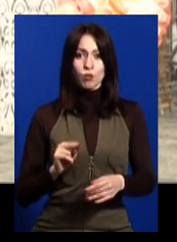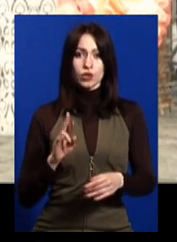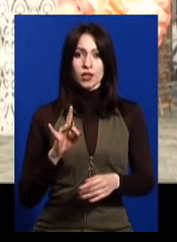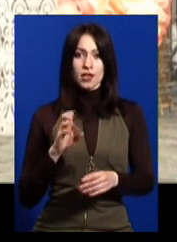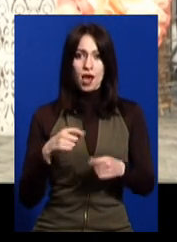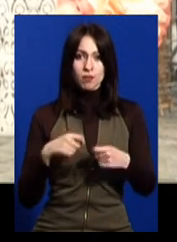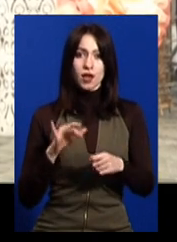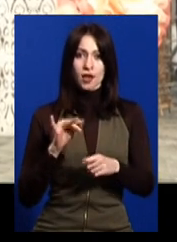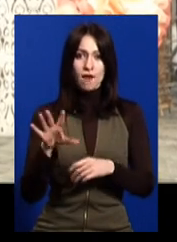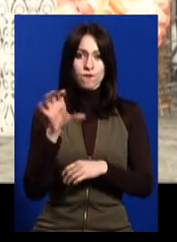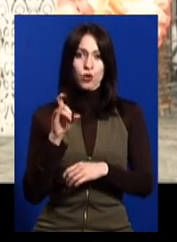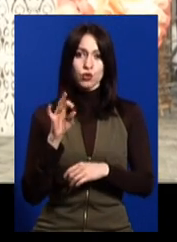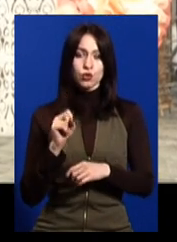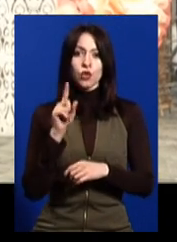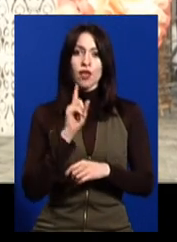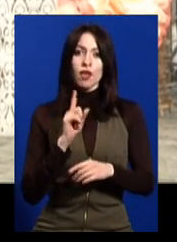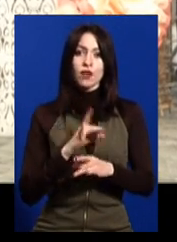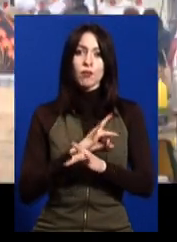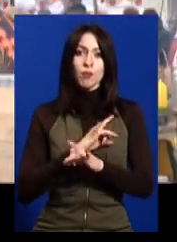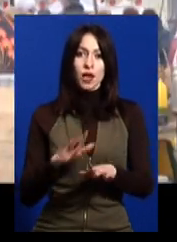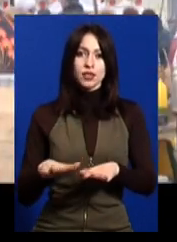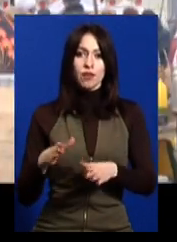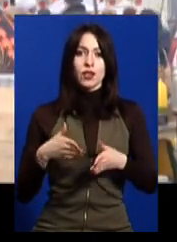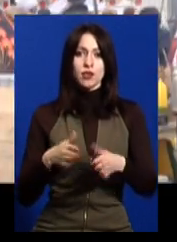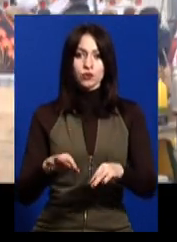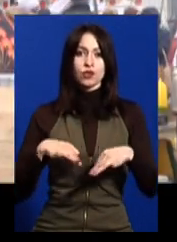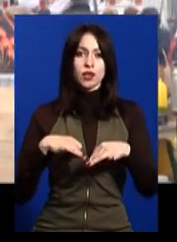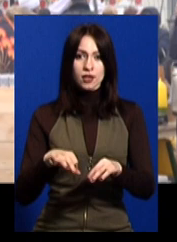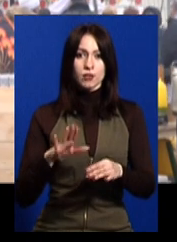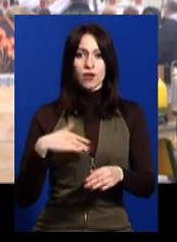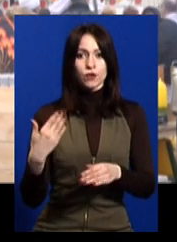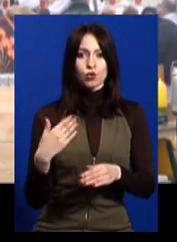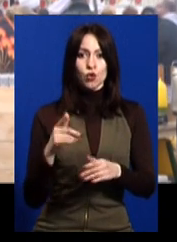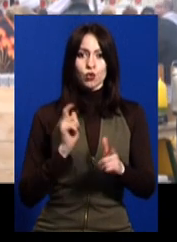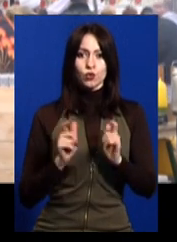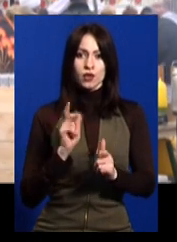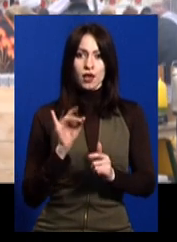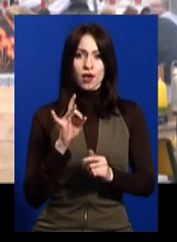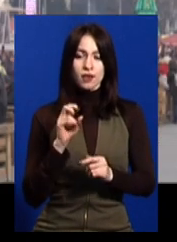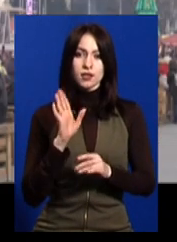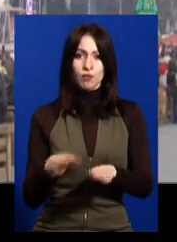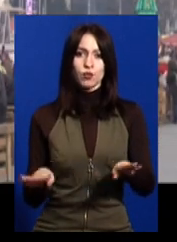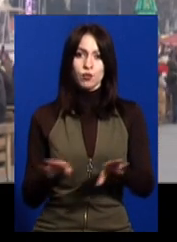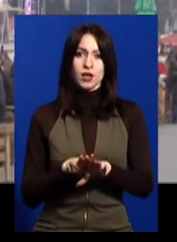та фотозони. На час святкування рух транспорту у бік університету імені Каразіна буде перекрито.